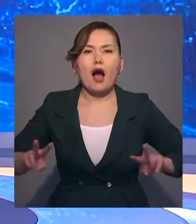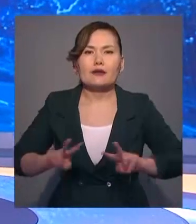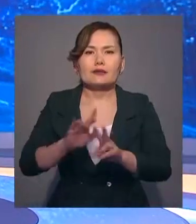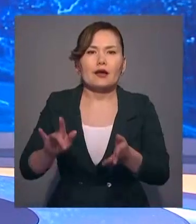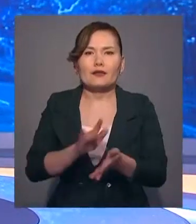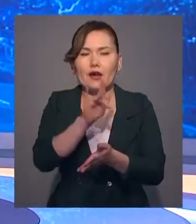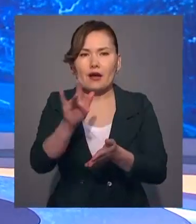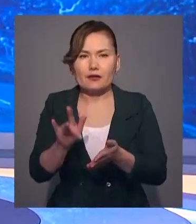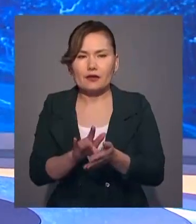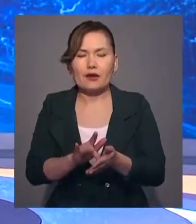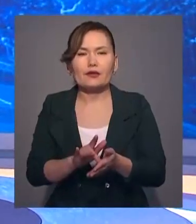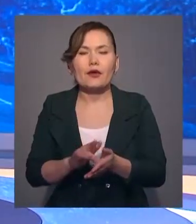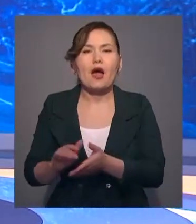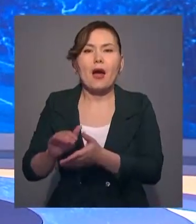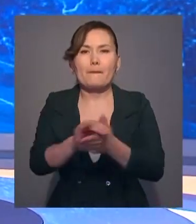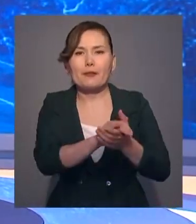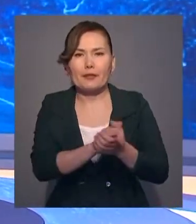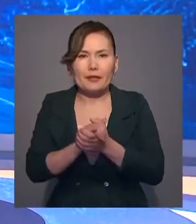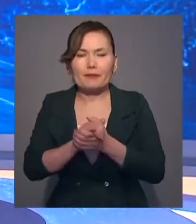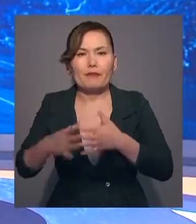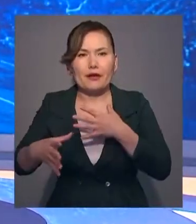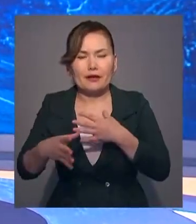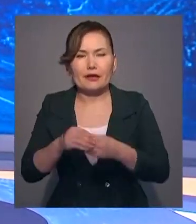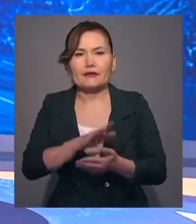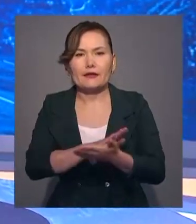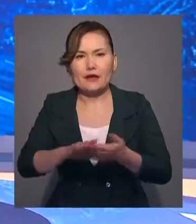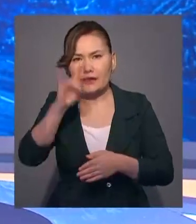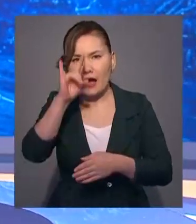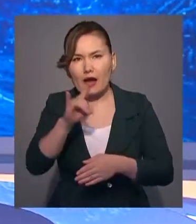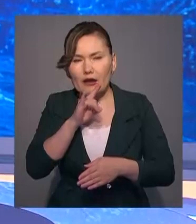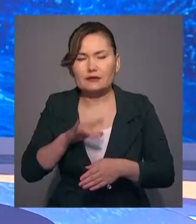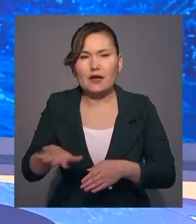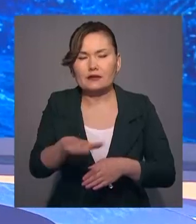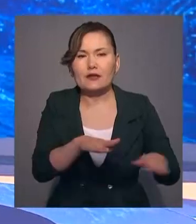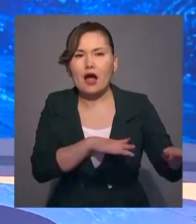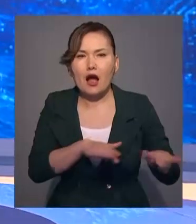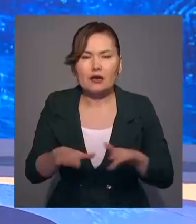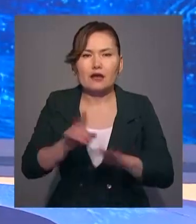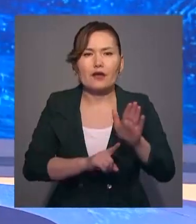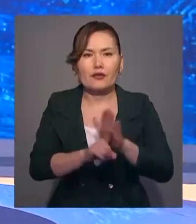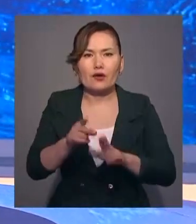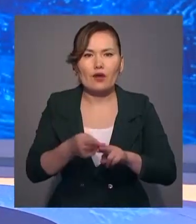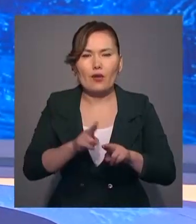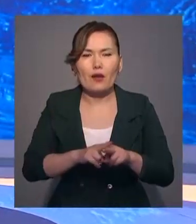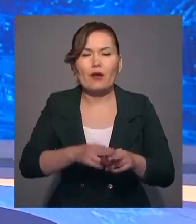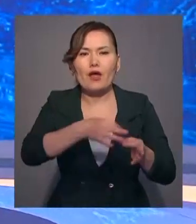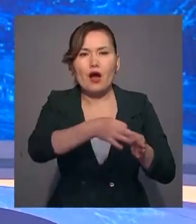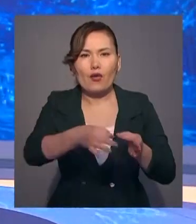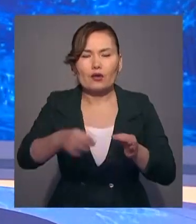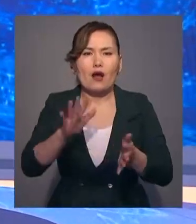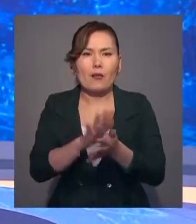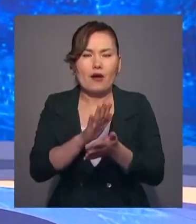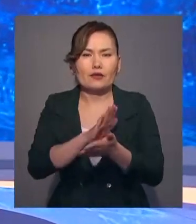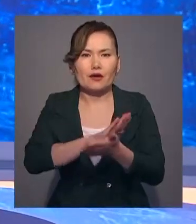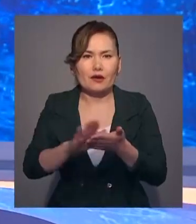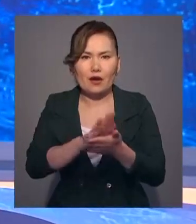жаңалықтары. Елордада «Бірге таза Қазақстан» экологиялық акциясы жалғасуда. Бұған дейін Қоянды, Қарасу маңын қоқыстан